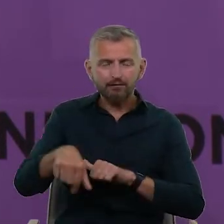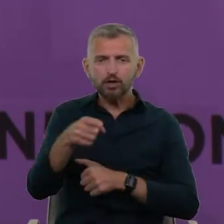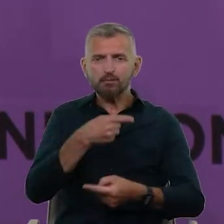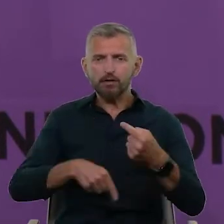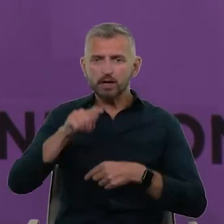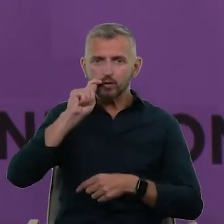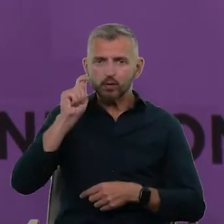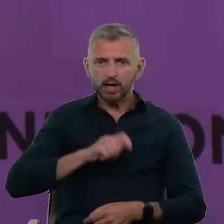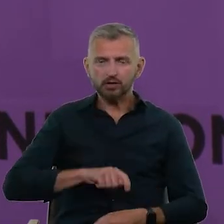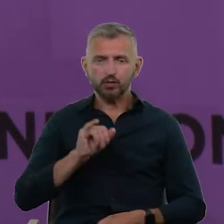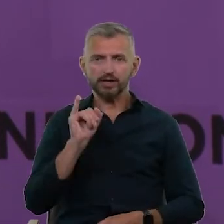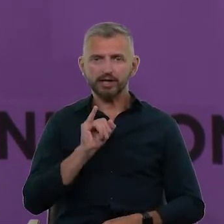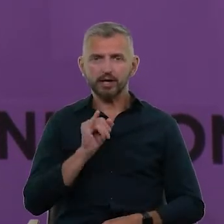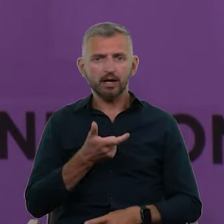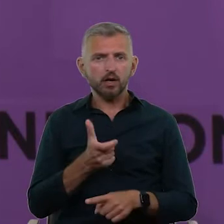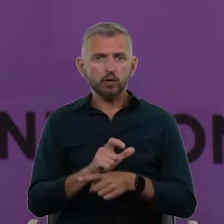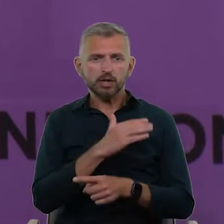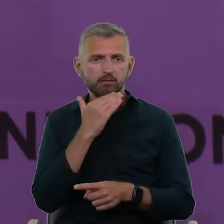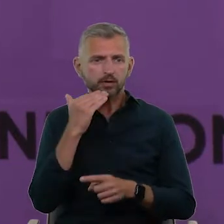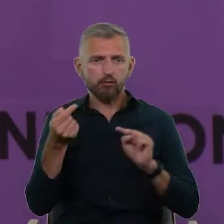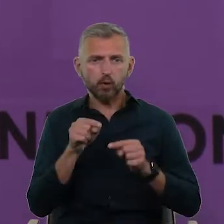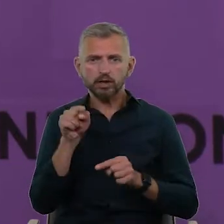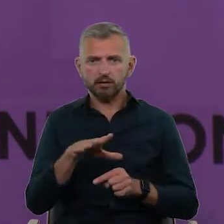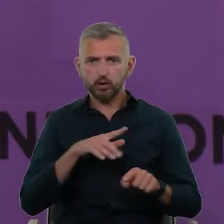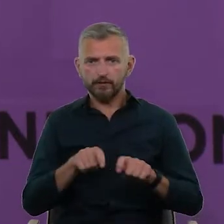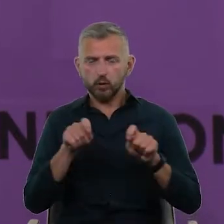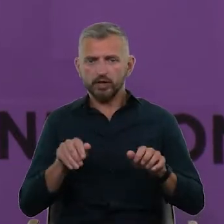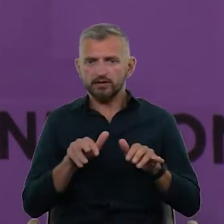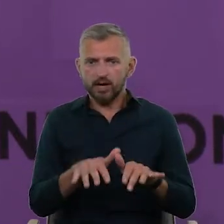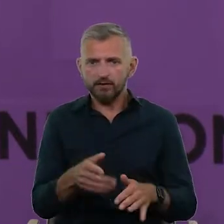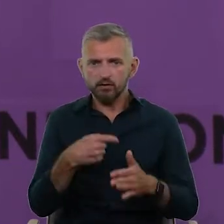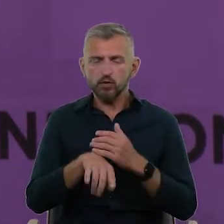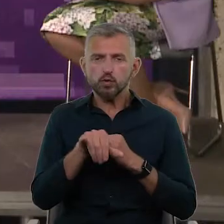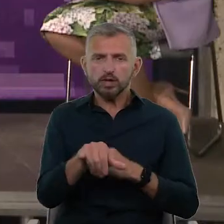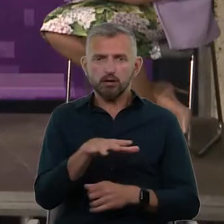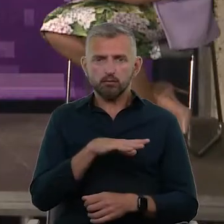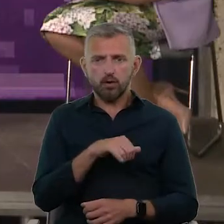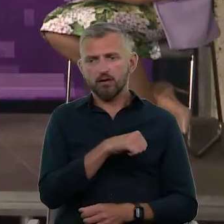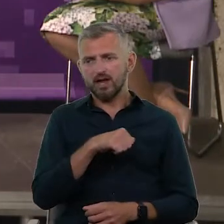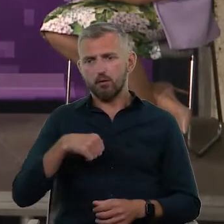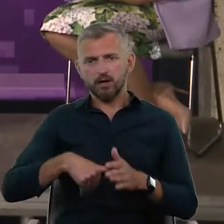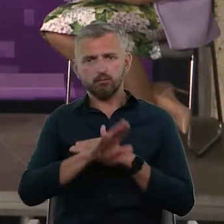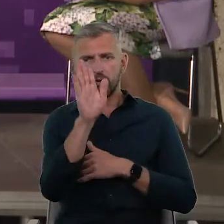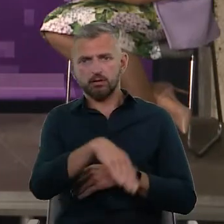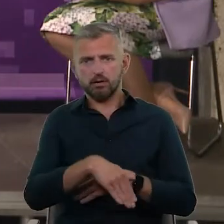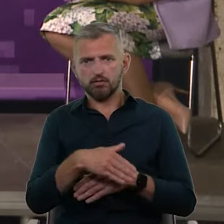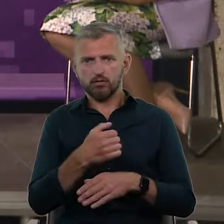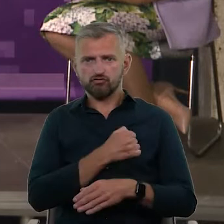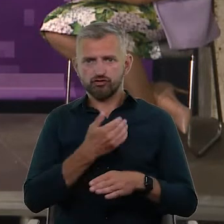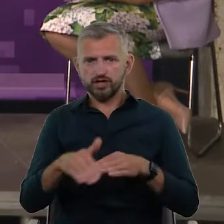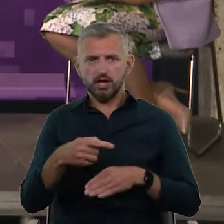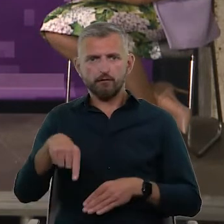повертались на Україну, і дуже багатьох проти них були відкриті справи, тому що в них було самовільне покидання частини, вони не можуть попасти в